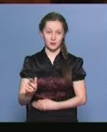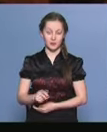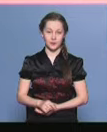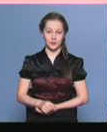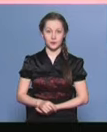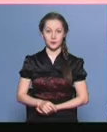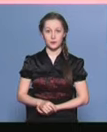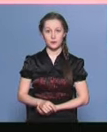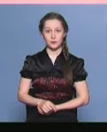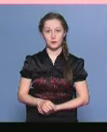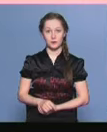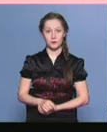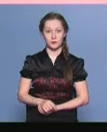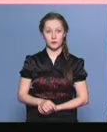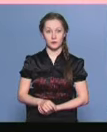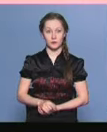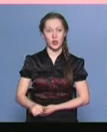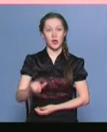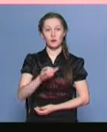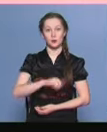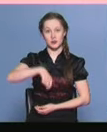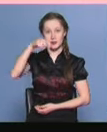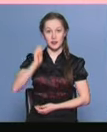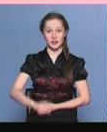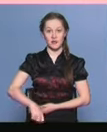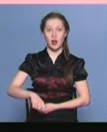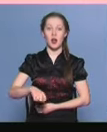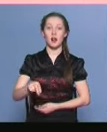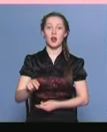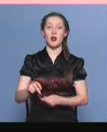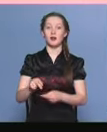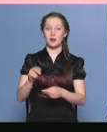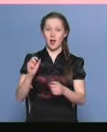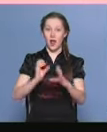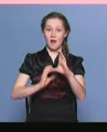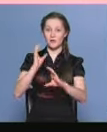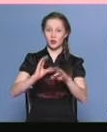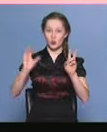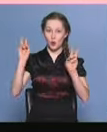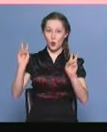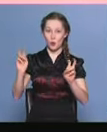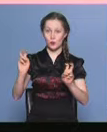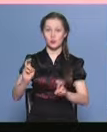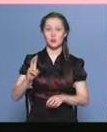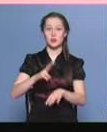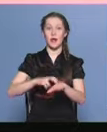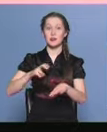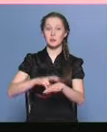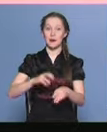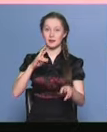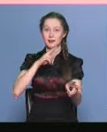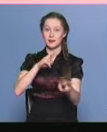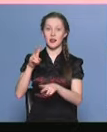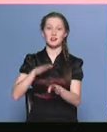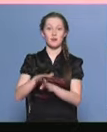вытащили. В Удмуртии стартовала оперативно-профилактическая операция «Автобус». Госавтоинспекторы проследят за выполнением